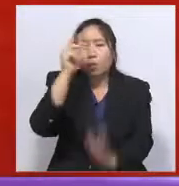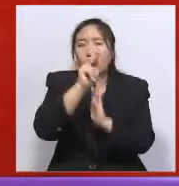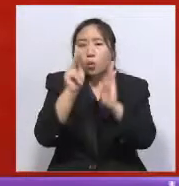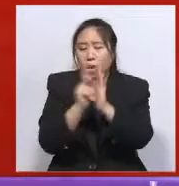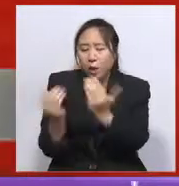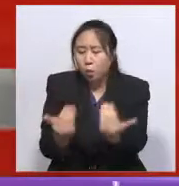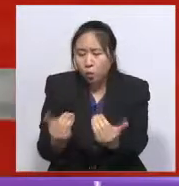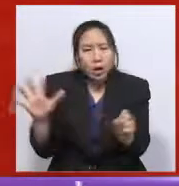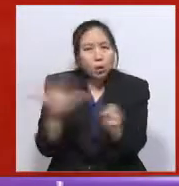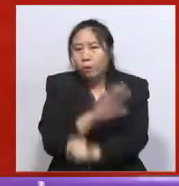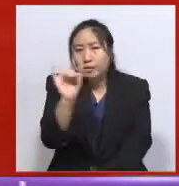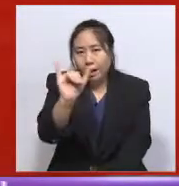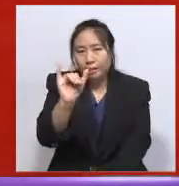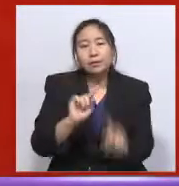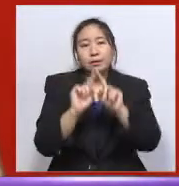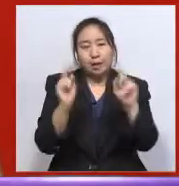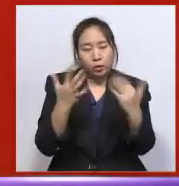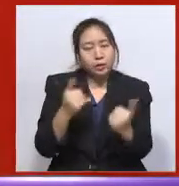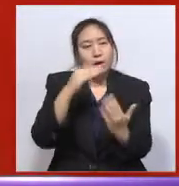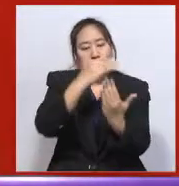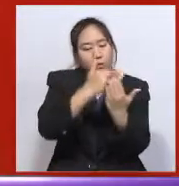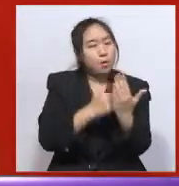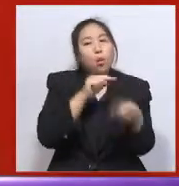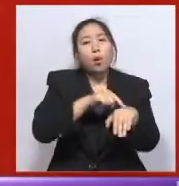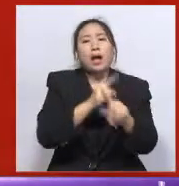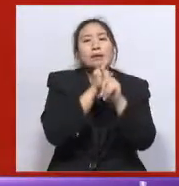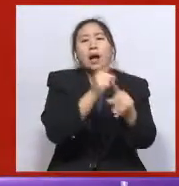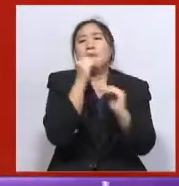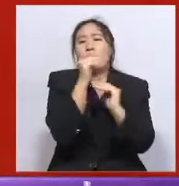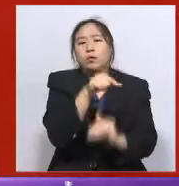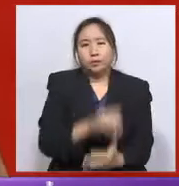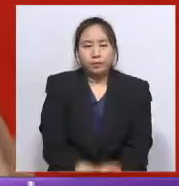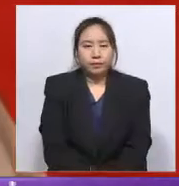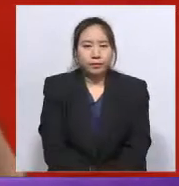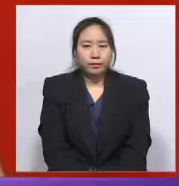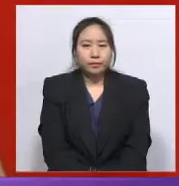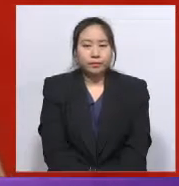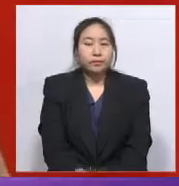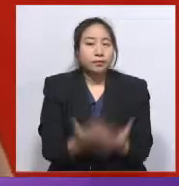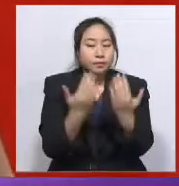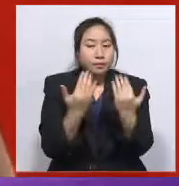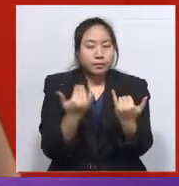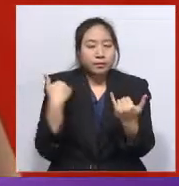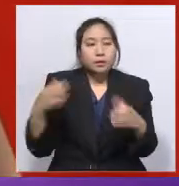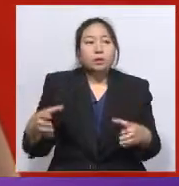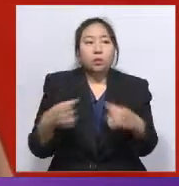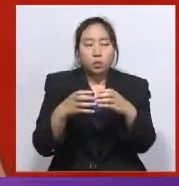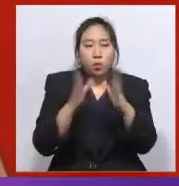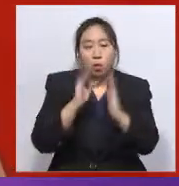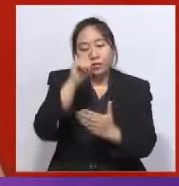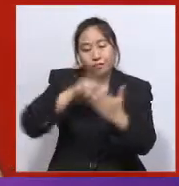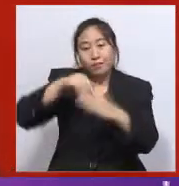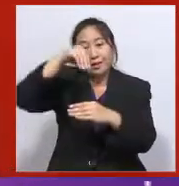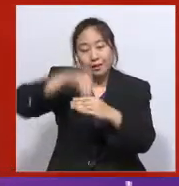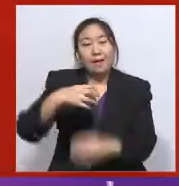ายลูกยังออกมาไม่ครบแต่ก็เป็นไปตามกรอบเวลาที่กำหนดไว้ส่วนการที่กลุ่มคนอยากเลือกตั้งจะ